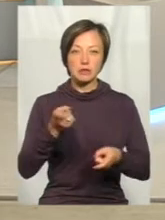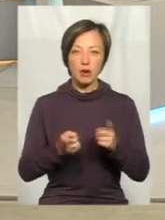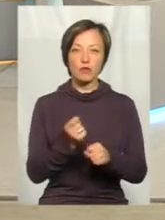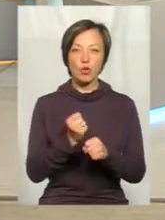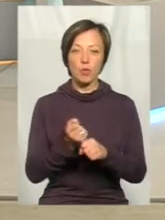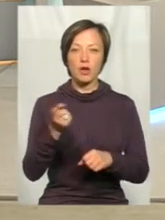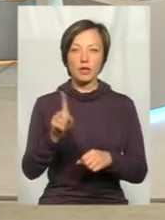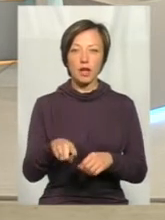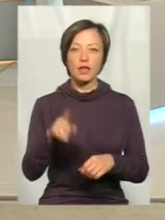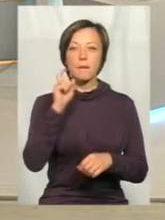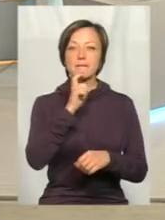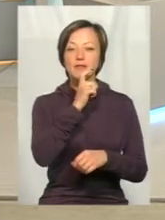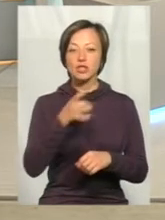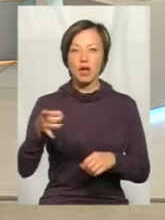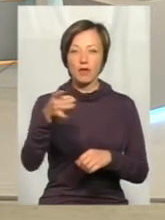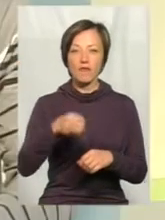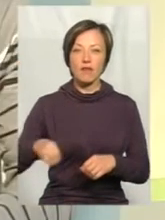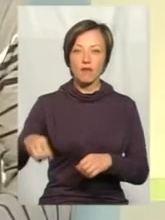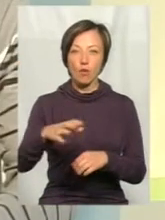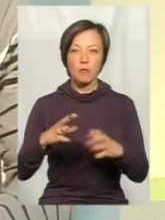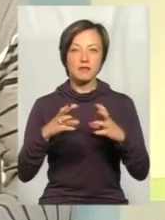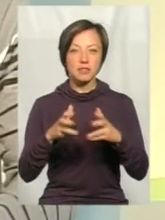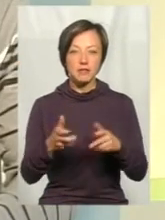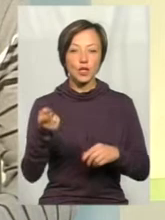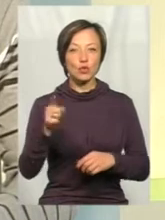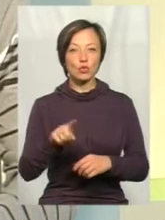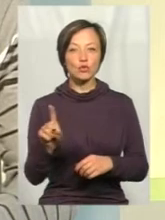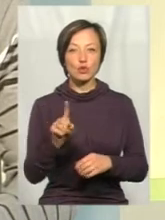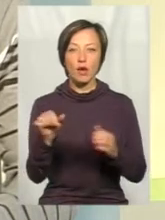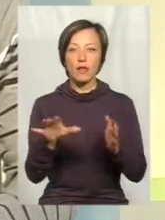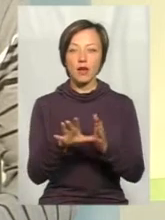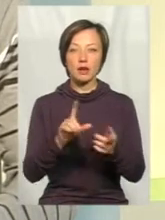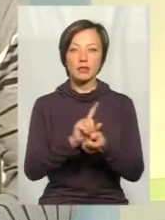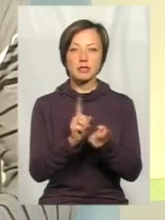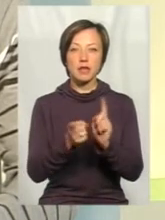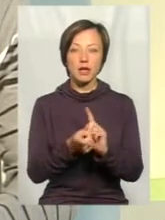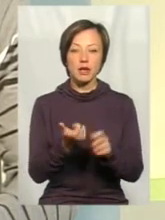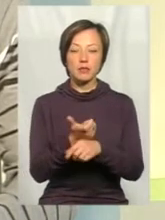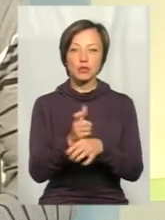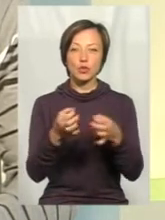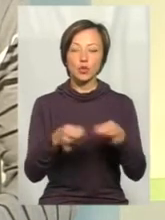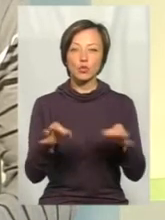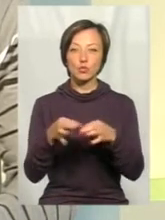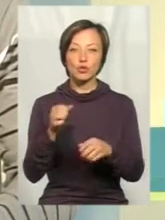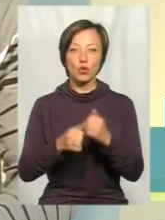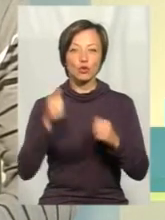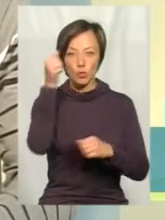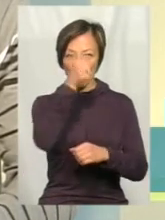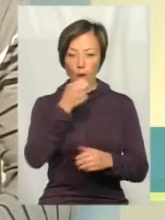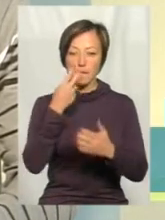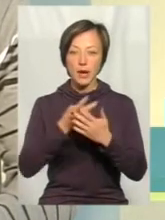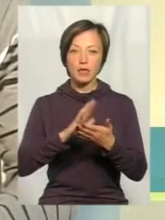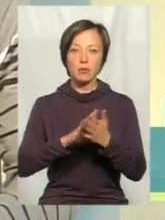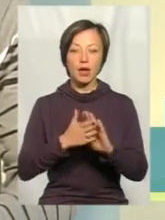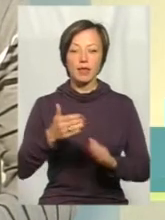роблять навіть ще і північніші регіони в Європі, в світі, тому що енергія стає все доступнішою. Тобто з кожним роком ми бачимо динаміку